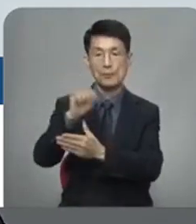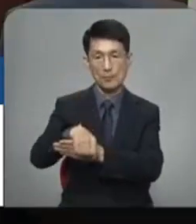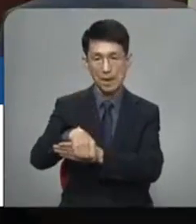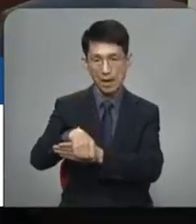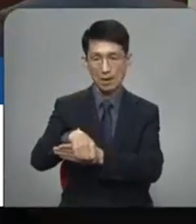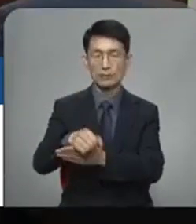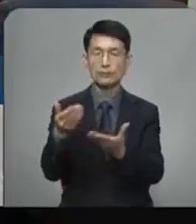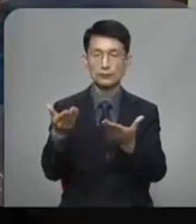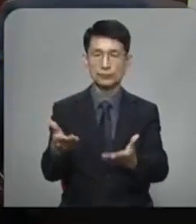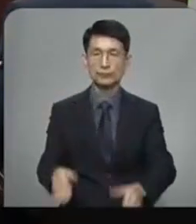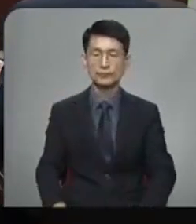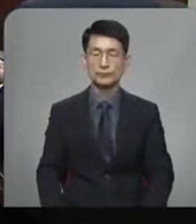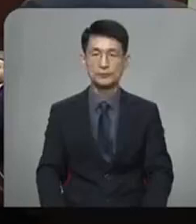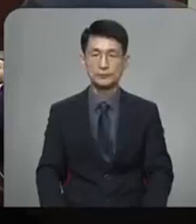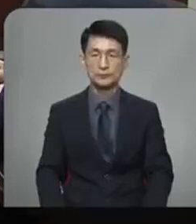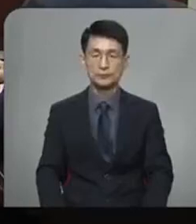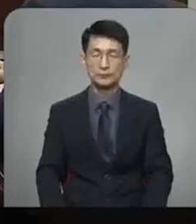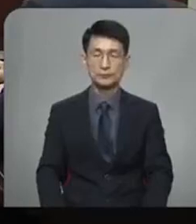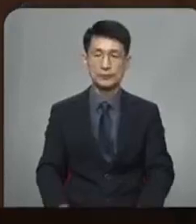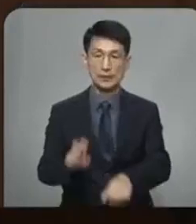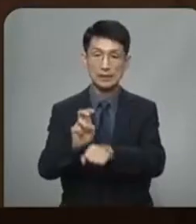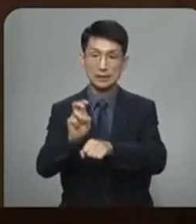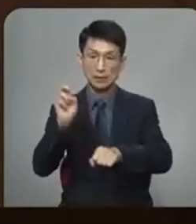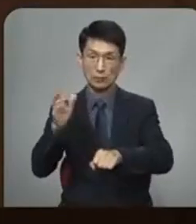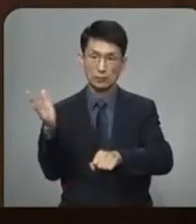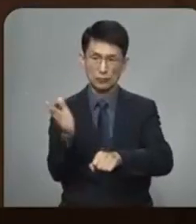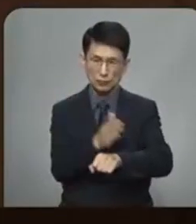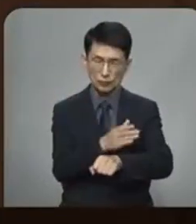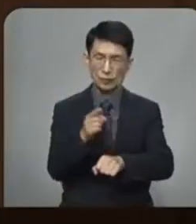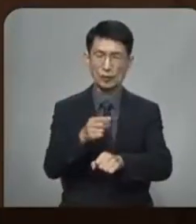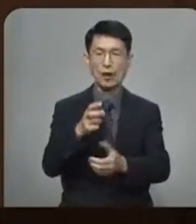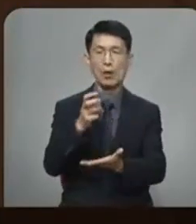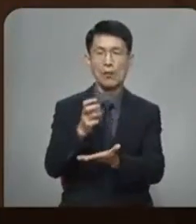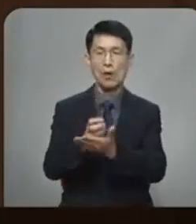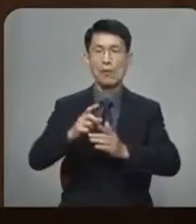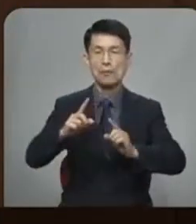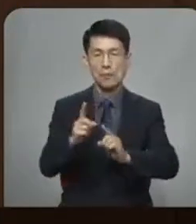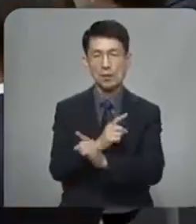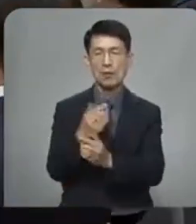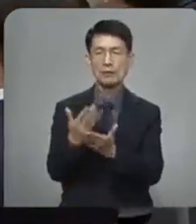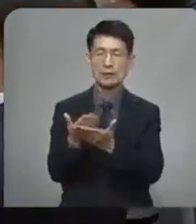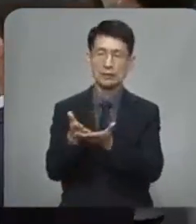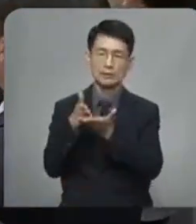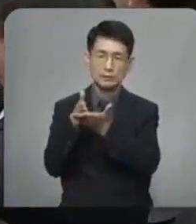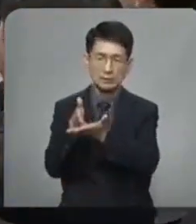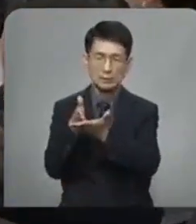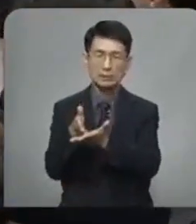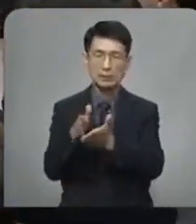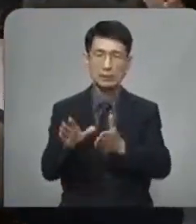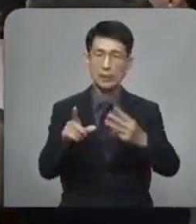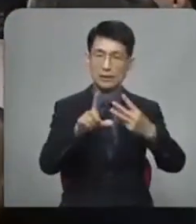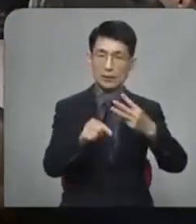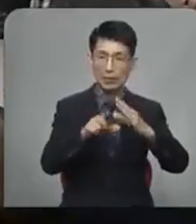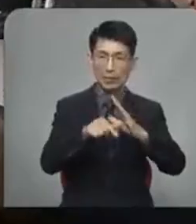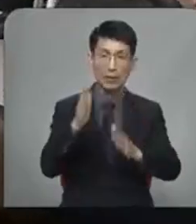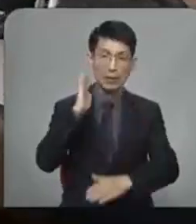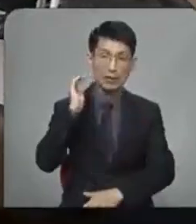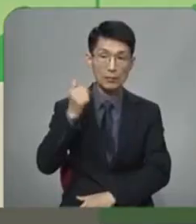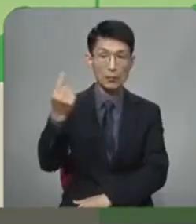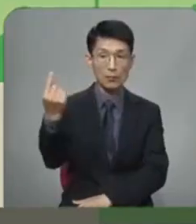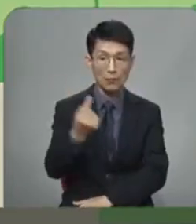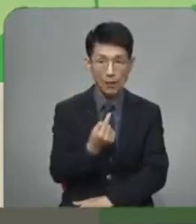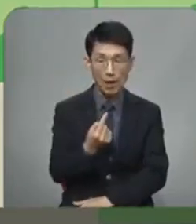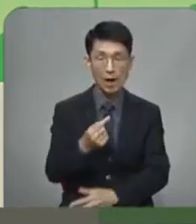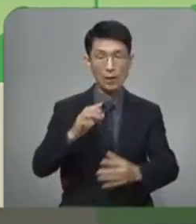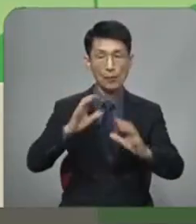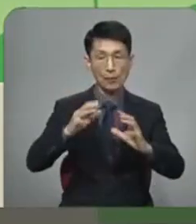활용되고 강원도는 20여 년 전부터 경석 관련 규제 개선을 요구해 왔고 올해 3월 윤석열 대통령의 민생